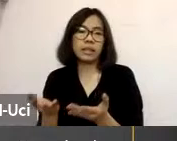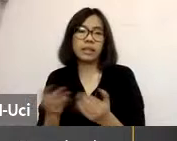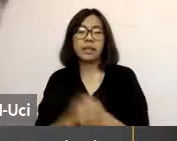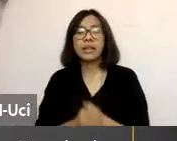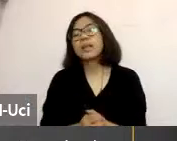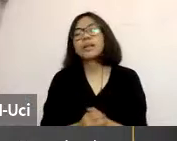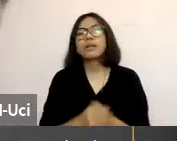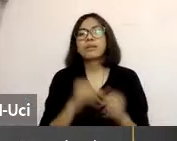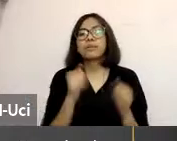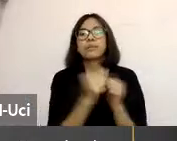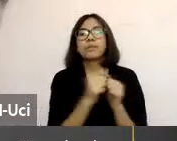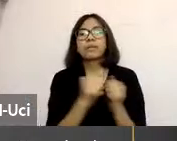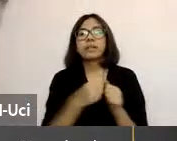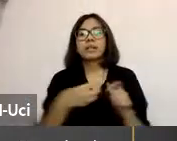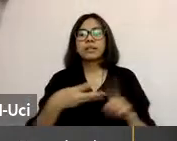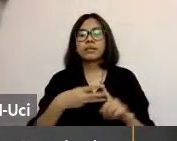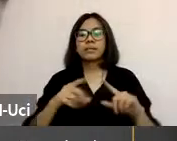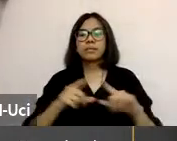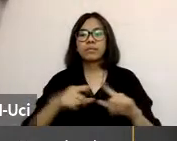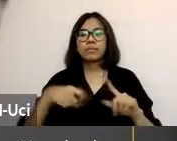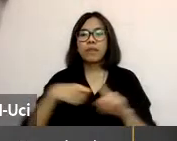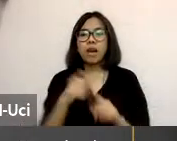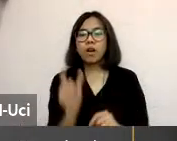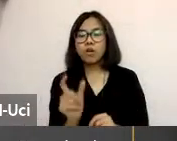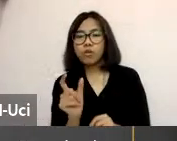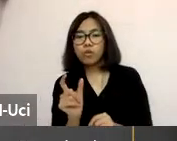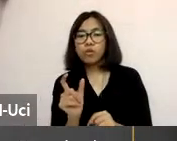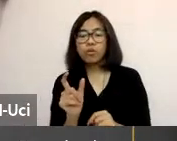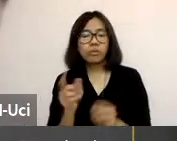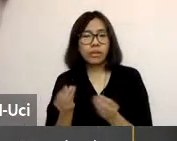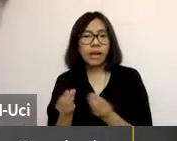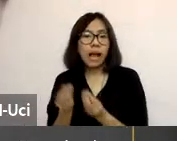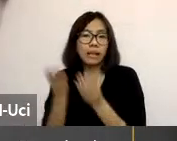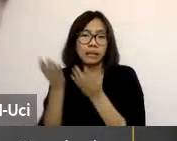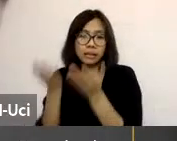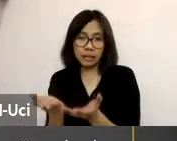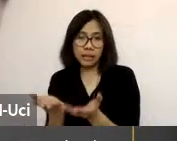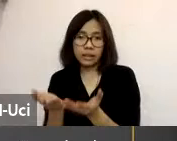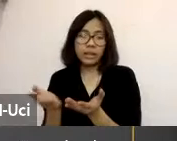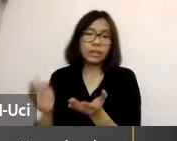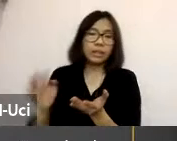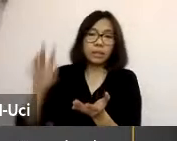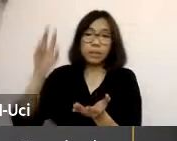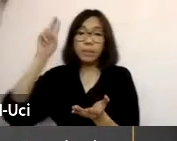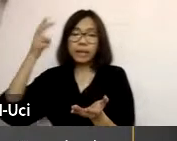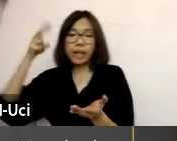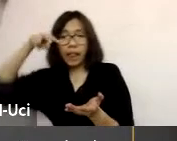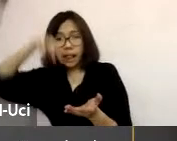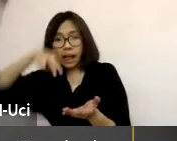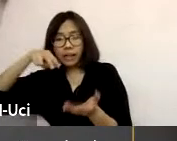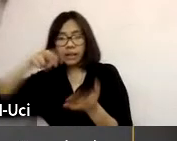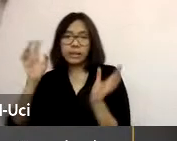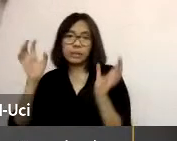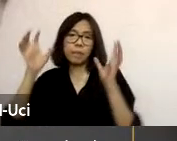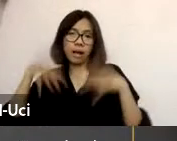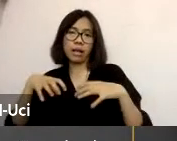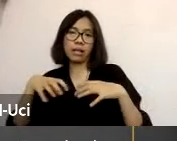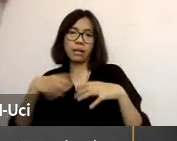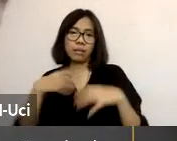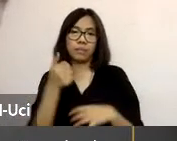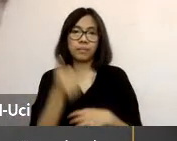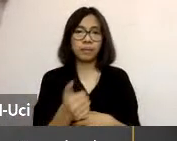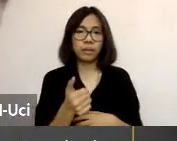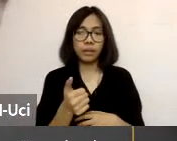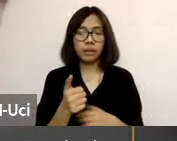perjanjian baku ini nanti disepakati oleh pemerintah yang yang berhubungan dengan